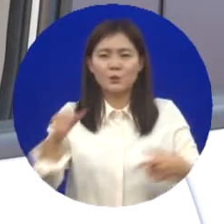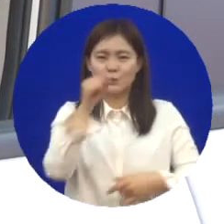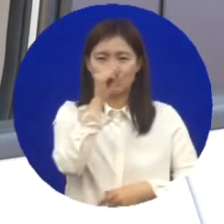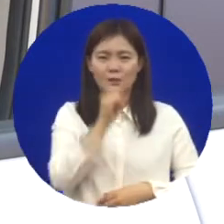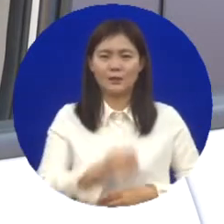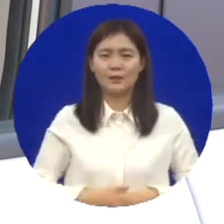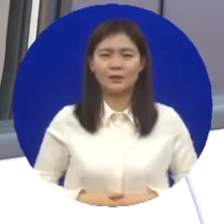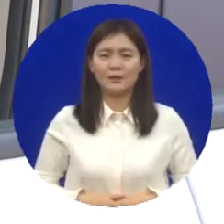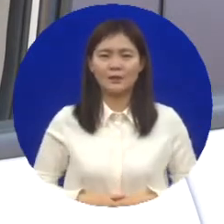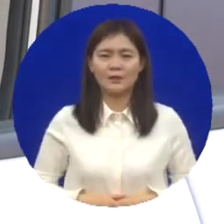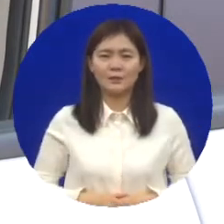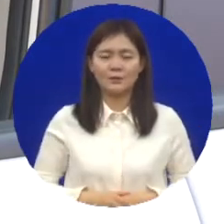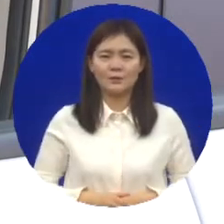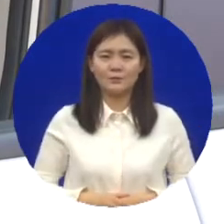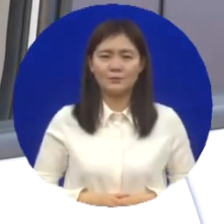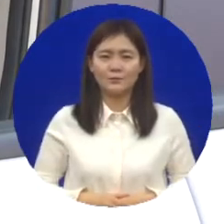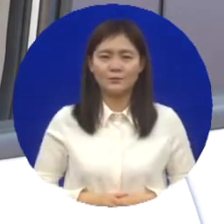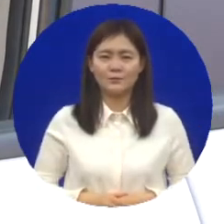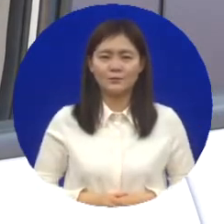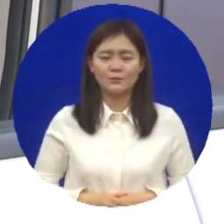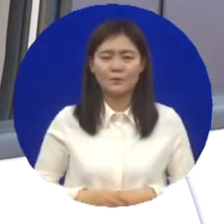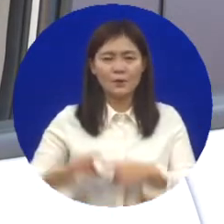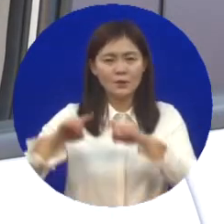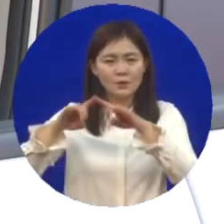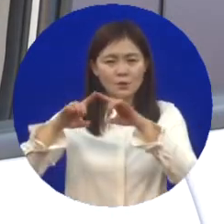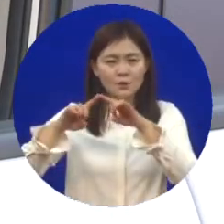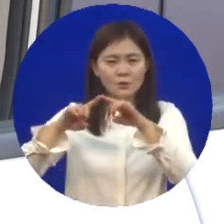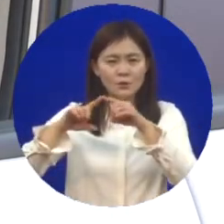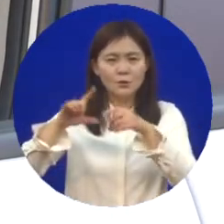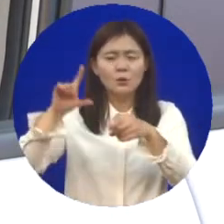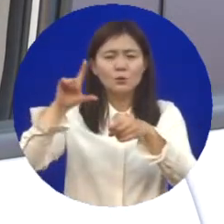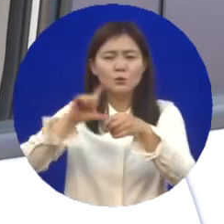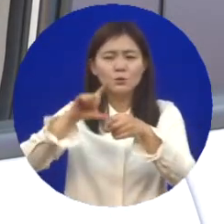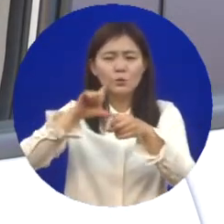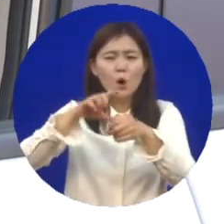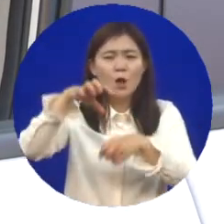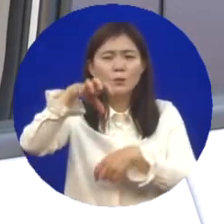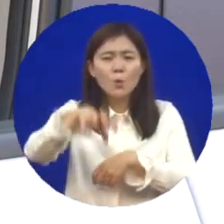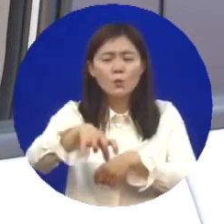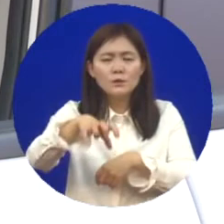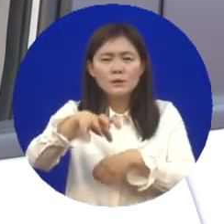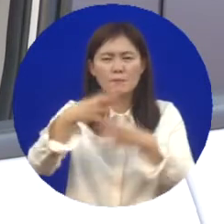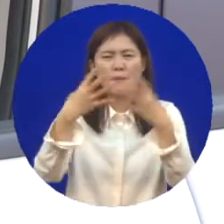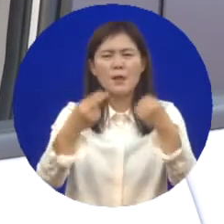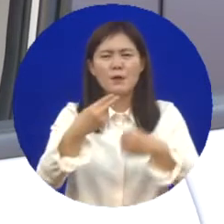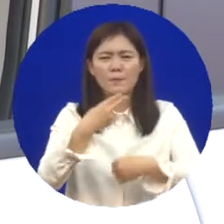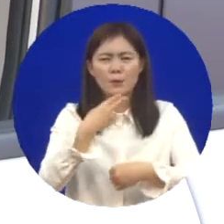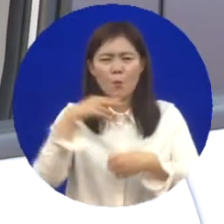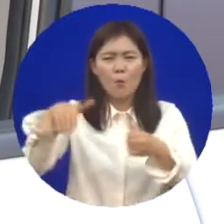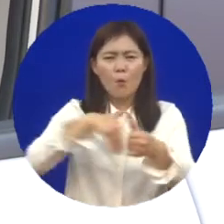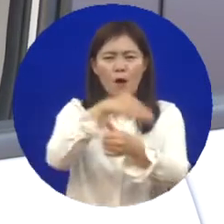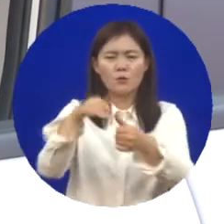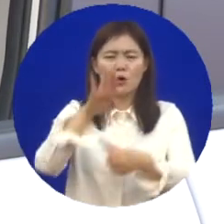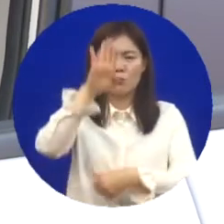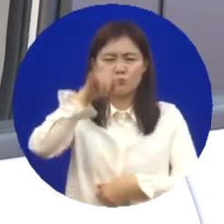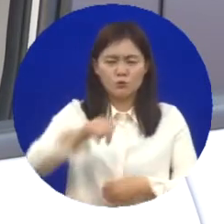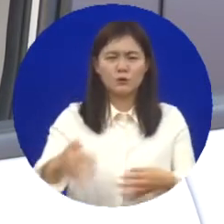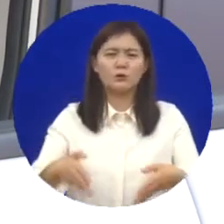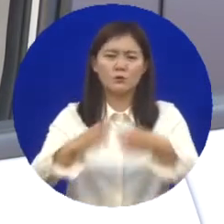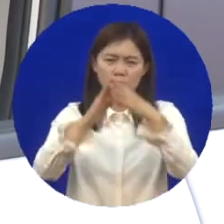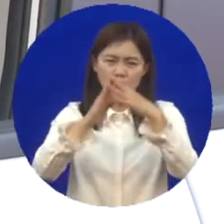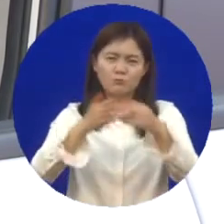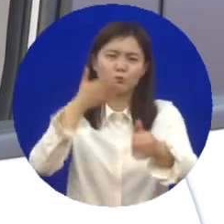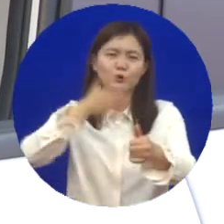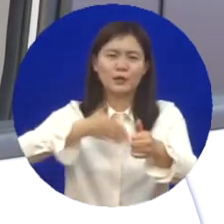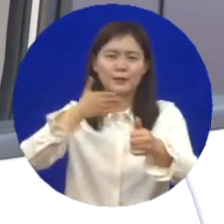해주시고 또 추가로 이제 전기 그 충전소가 많이 없어요. 이것도 환경부에서 많이 좀 설치